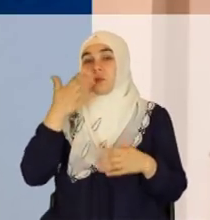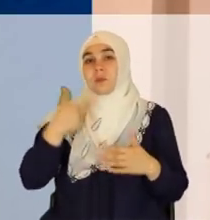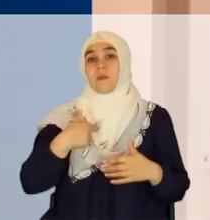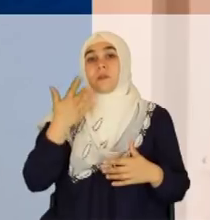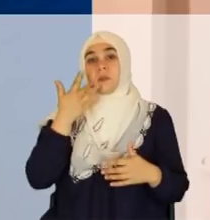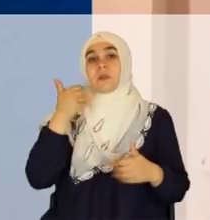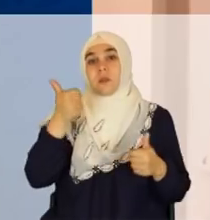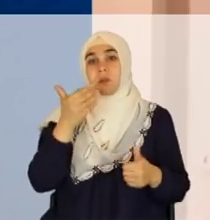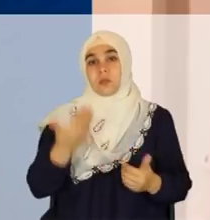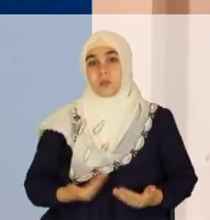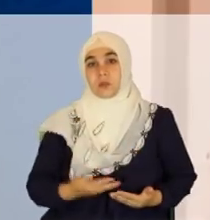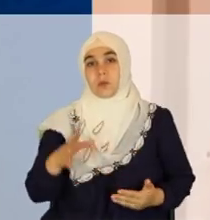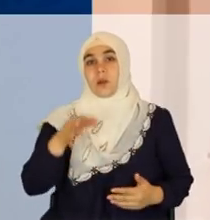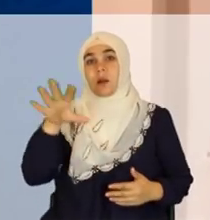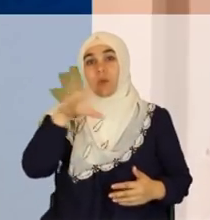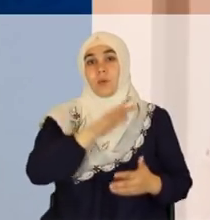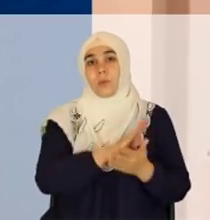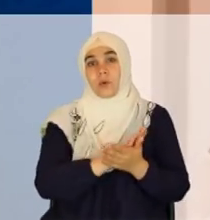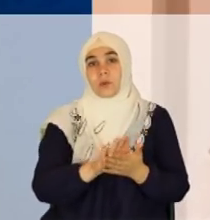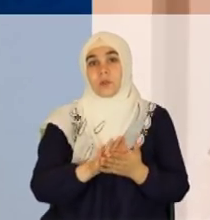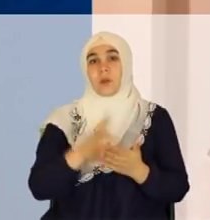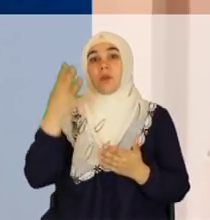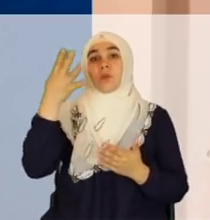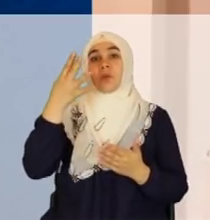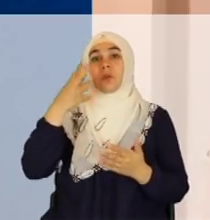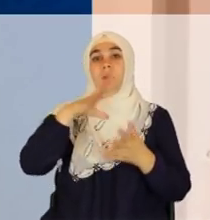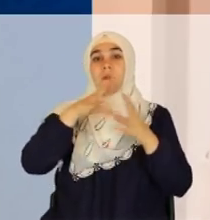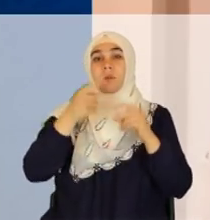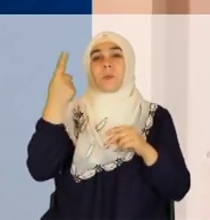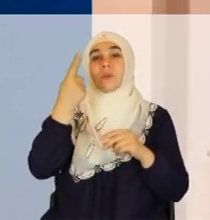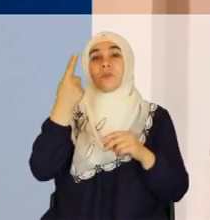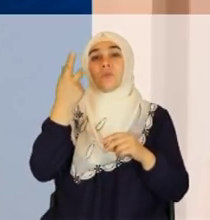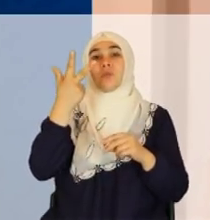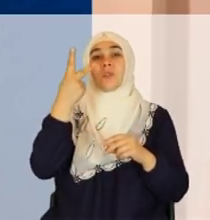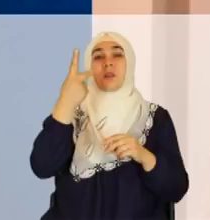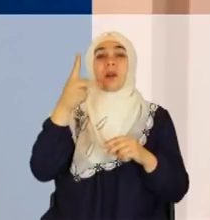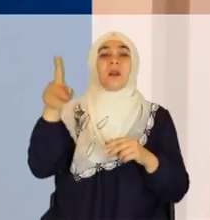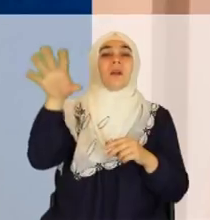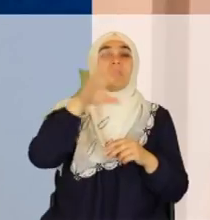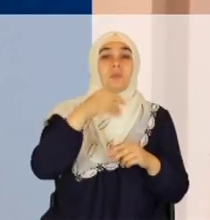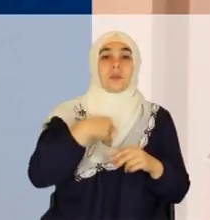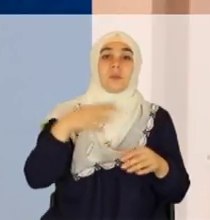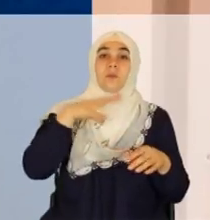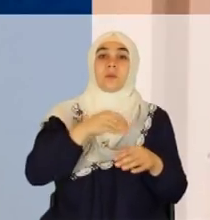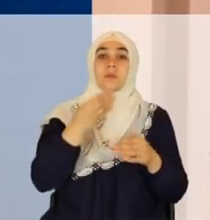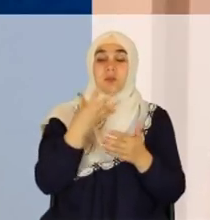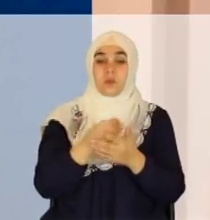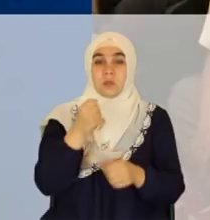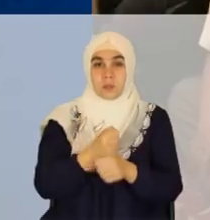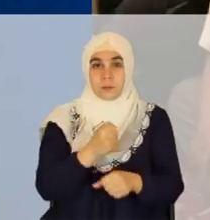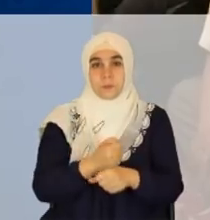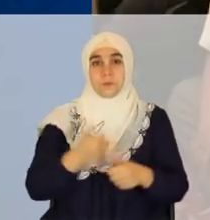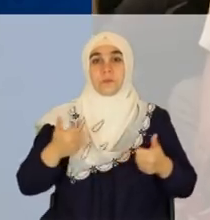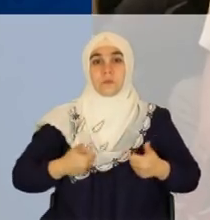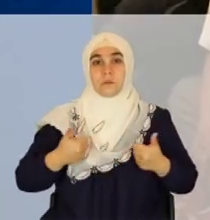Agar biz hozirda aytib o'tirgan poklikni 4 darajasini, hech bo'lmasa 3-2 darajasini o'zimizda tatbiq qilsak,